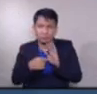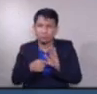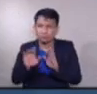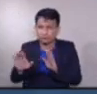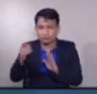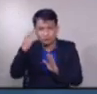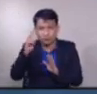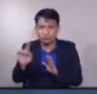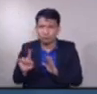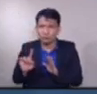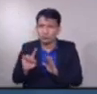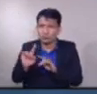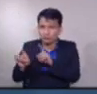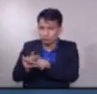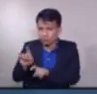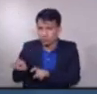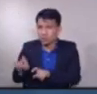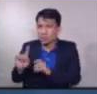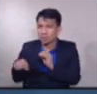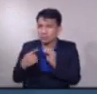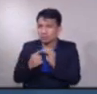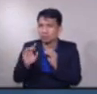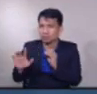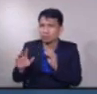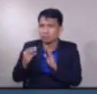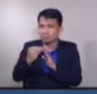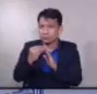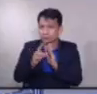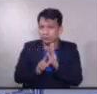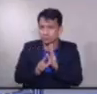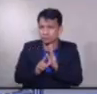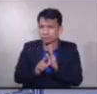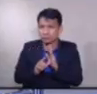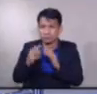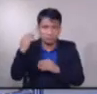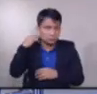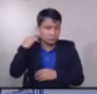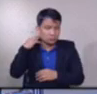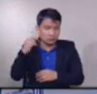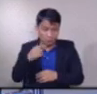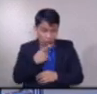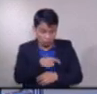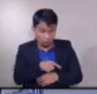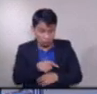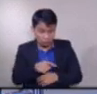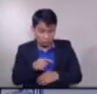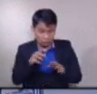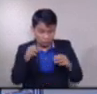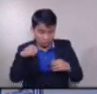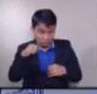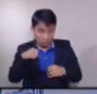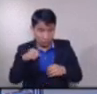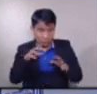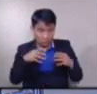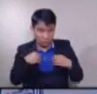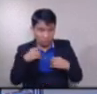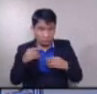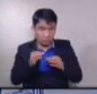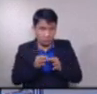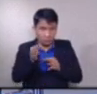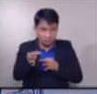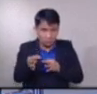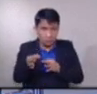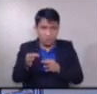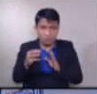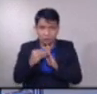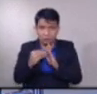inyo, tatanungin ko ang tungkol sa martial law. Sa Mindanao, kayo ba ay sang-ayon dun sa ginawa nilang pag-extend ng